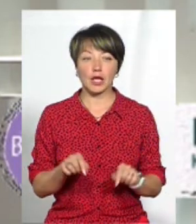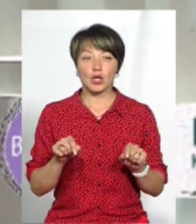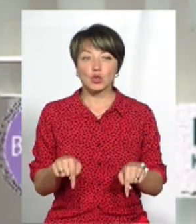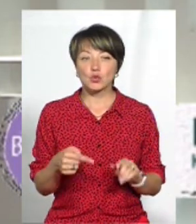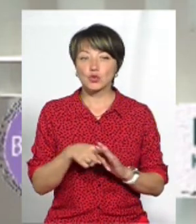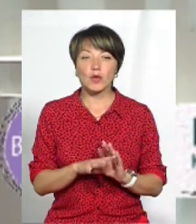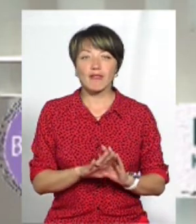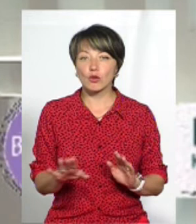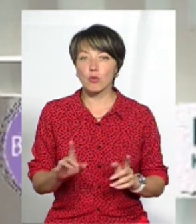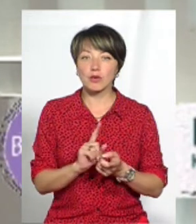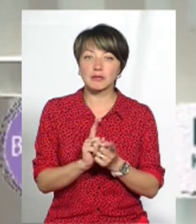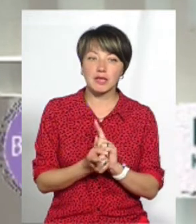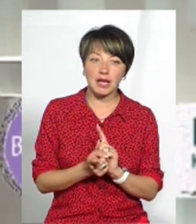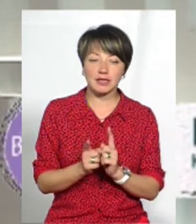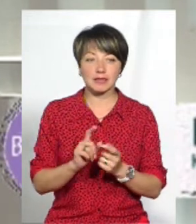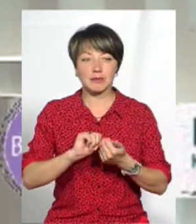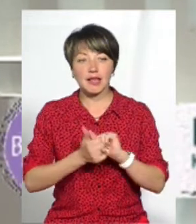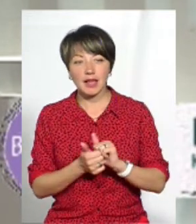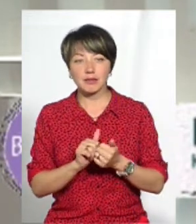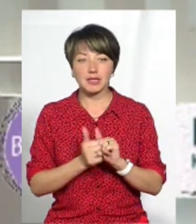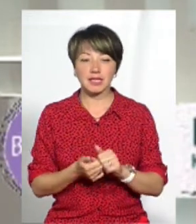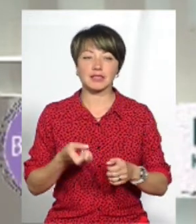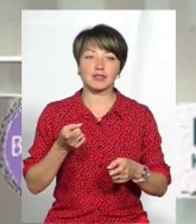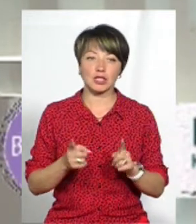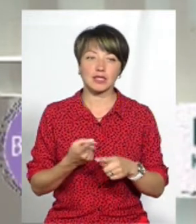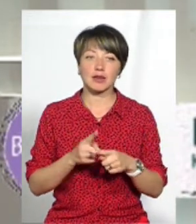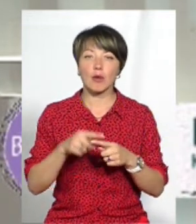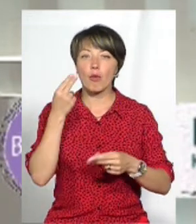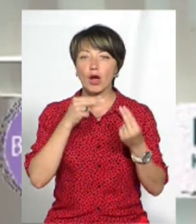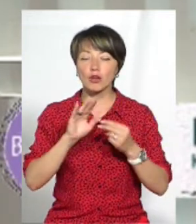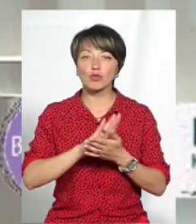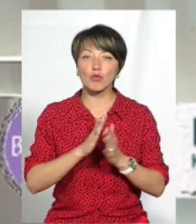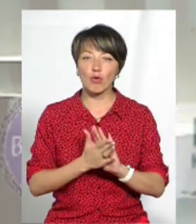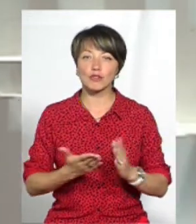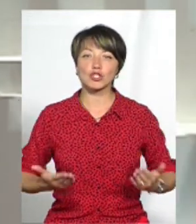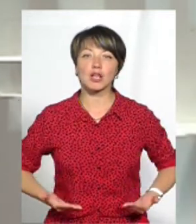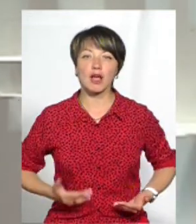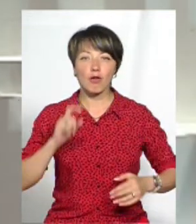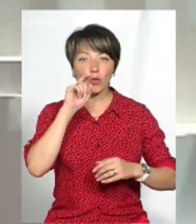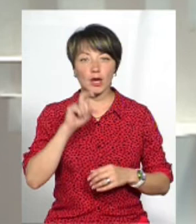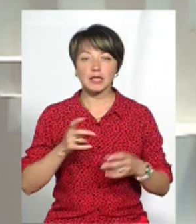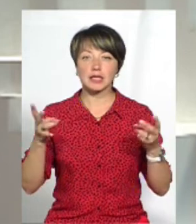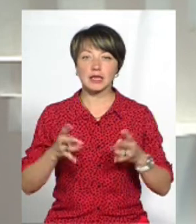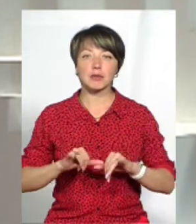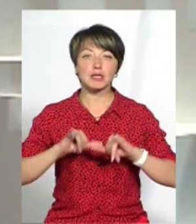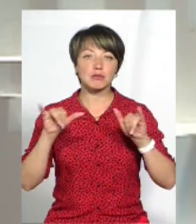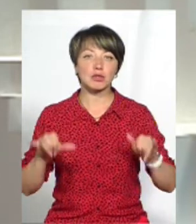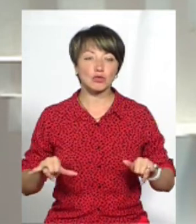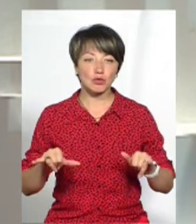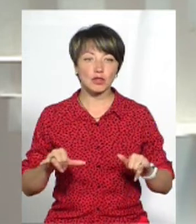Тут суть не в тому, мінятися чи не мінятися депутату. Треба покращувати умови життя в Україні, треба